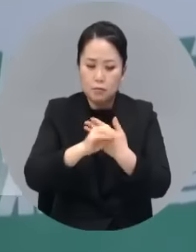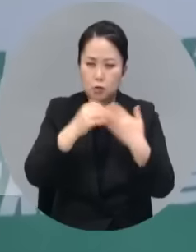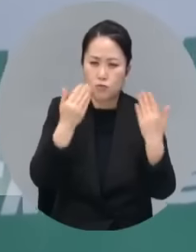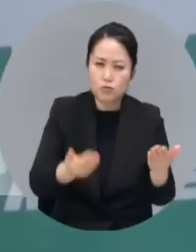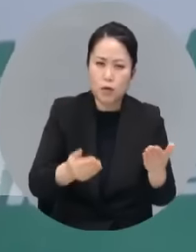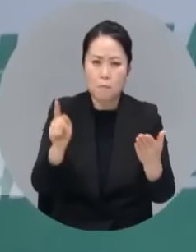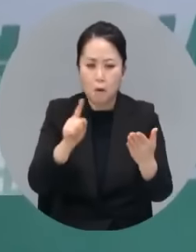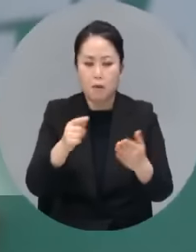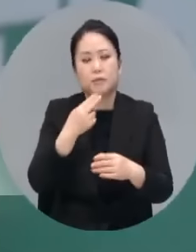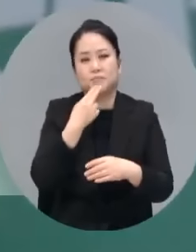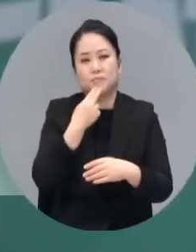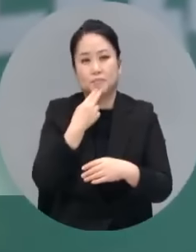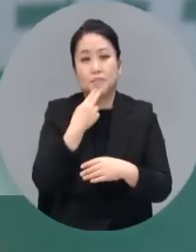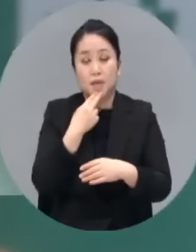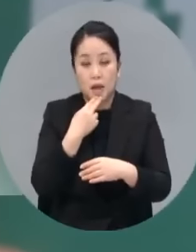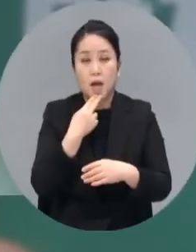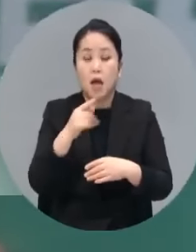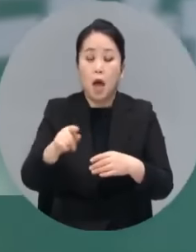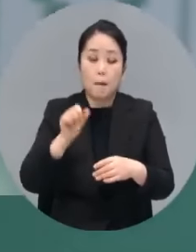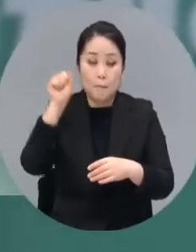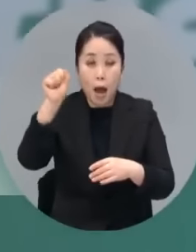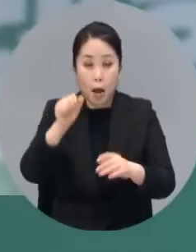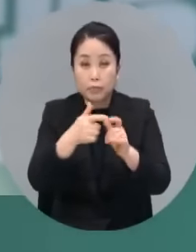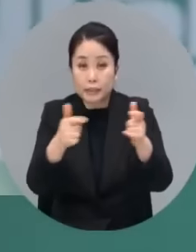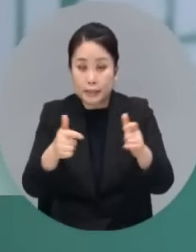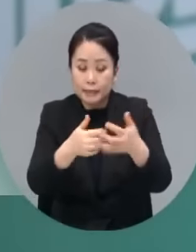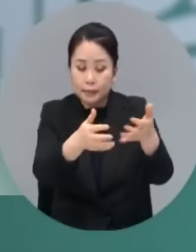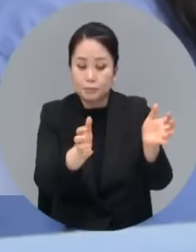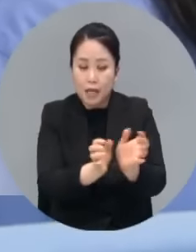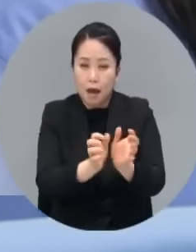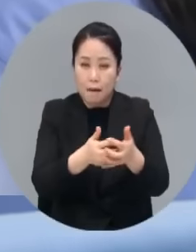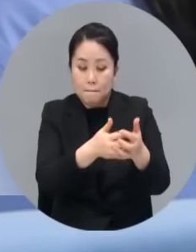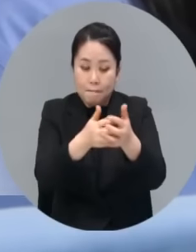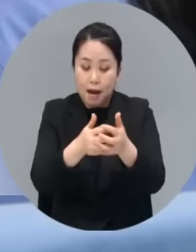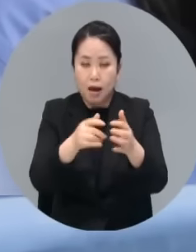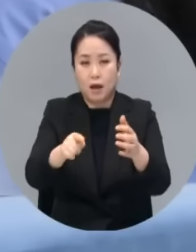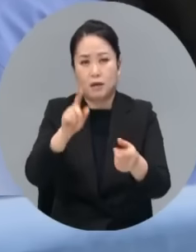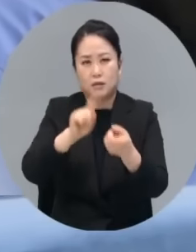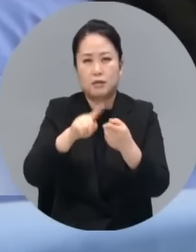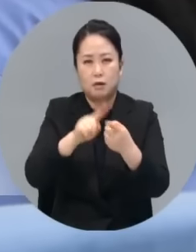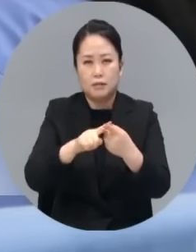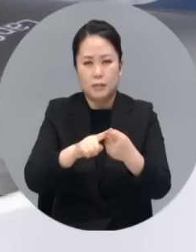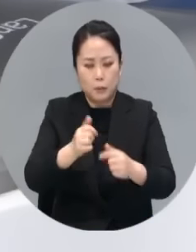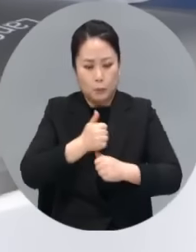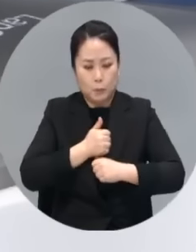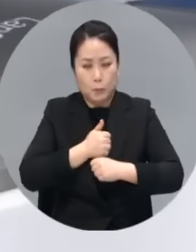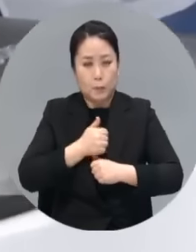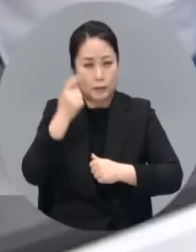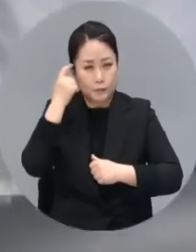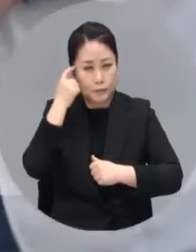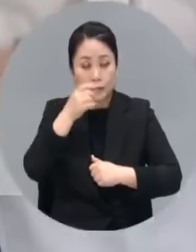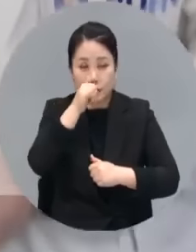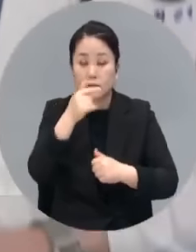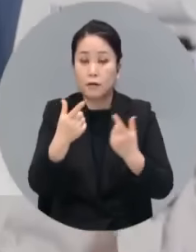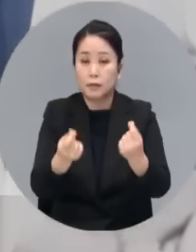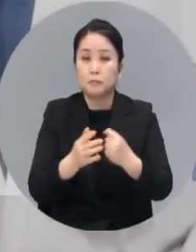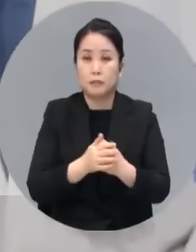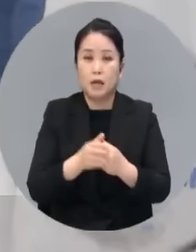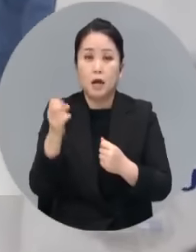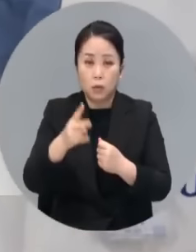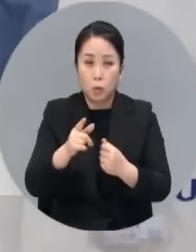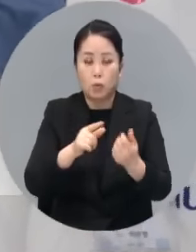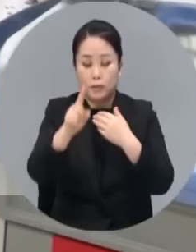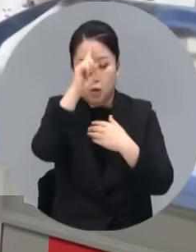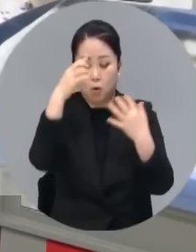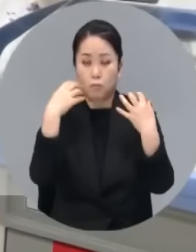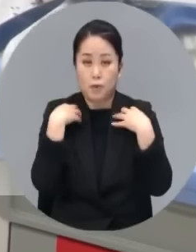파업 등 집단 행동에 대해선 신중한 모습을 보인 것으로 풀이됩니다. 정부는 의대 증원은 시민 건강권을 위해 반드시